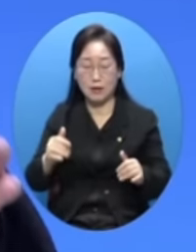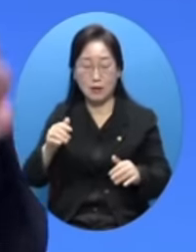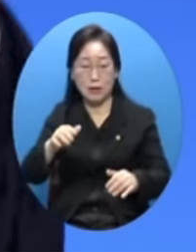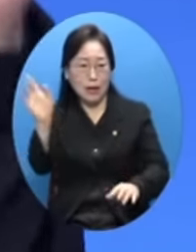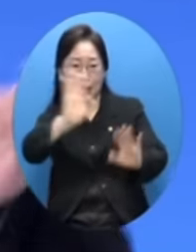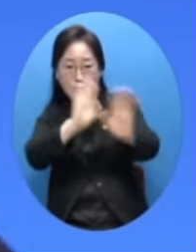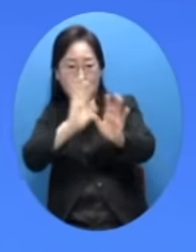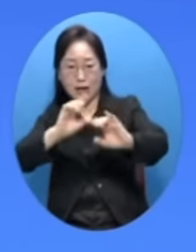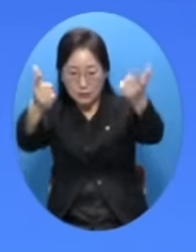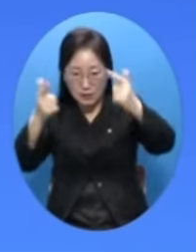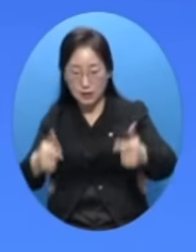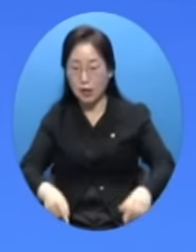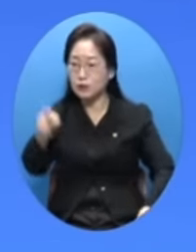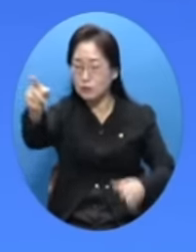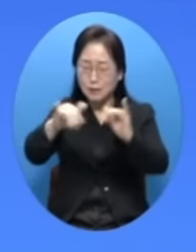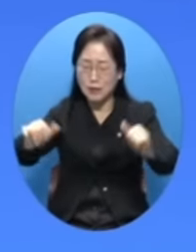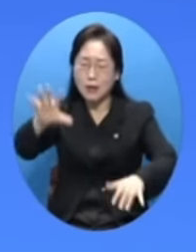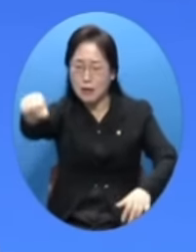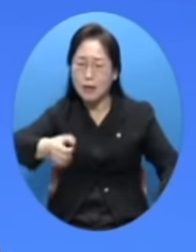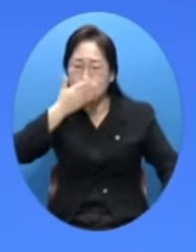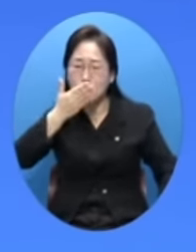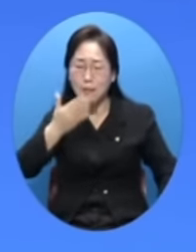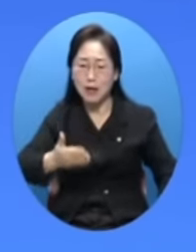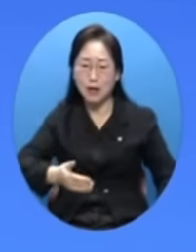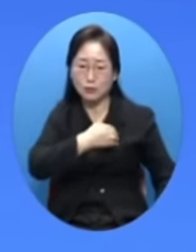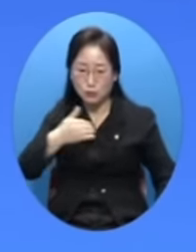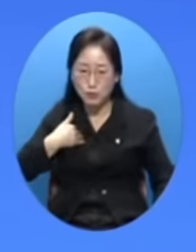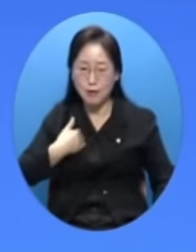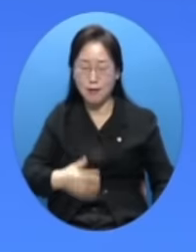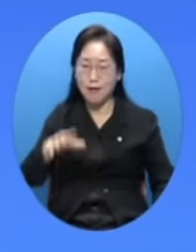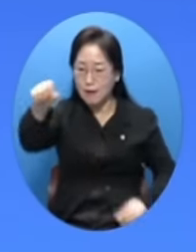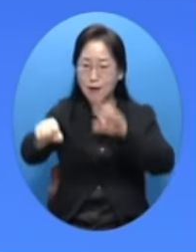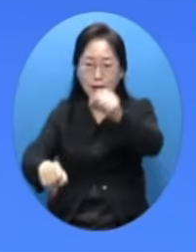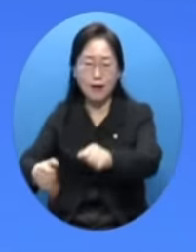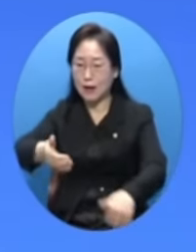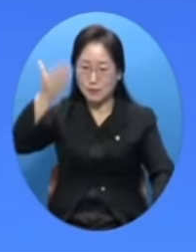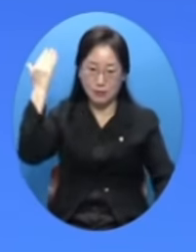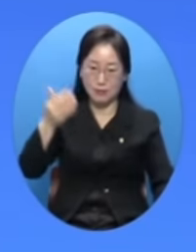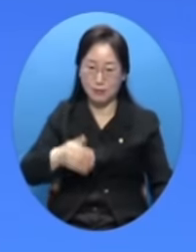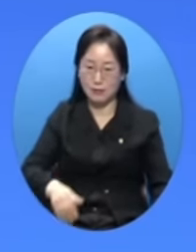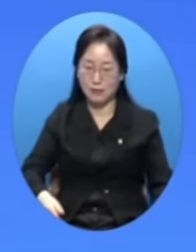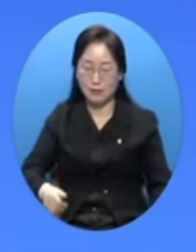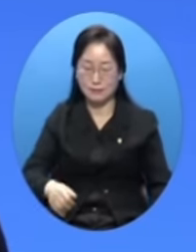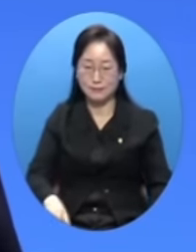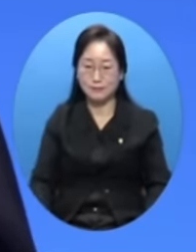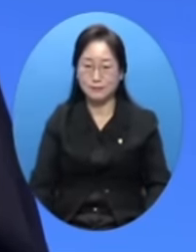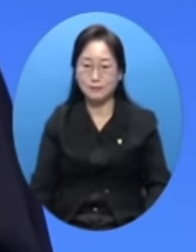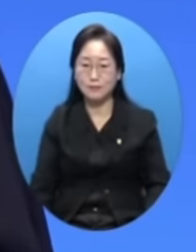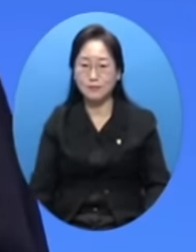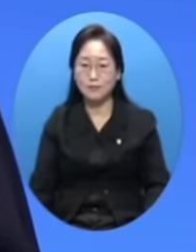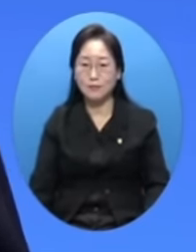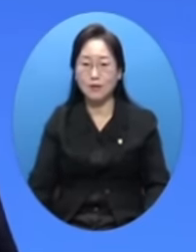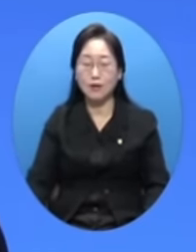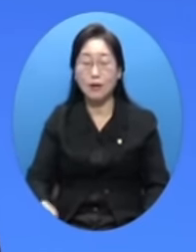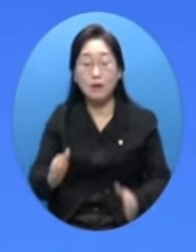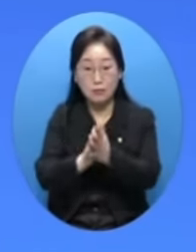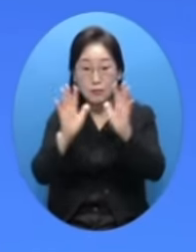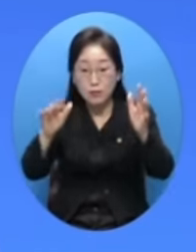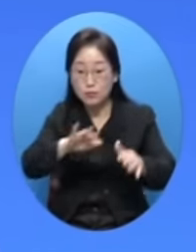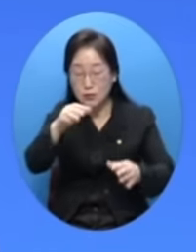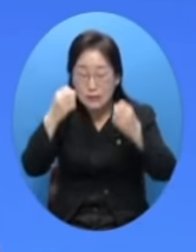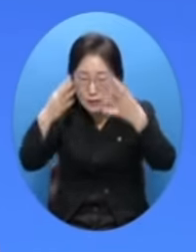아닙니다 그들이 우리의 먹입니다 우리의 밥입니다 들어가서 그들을 점령합니다 할렐루야 아멘 우리는 새 타자기로 변화가 된